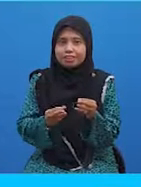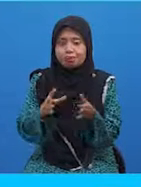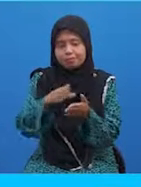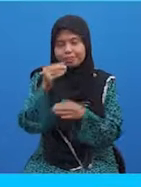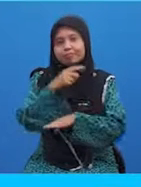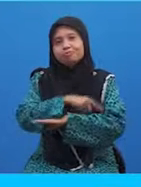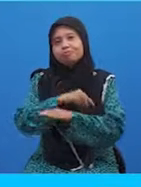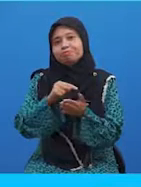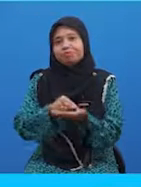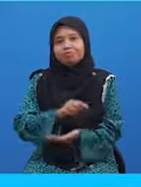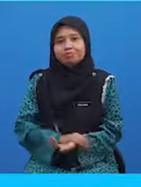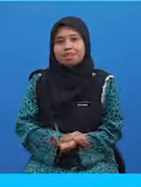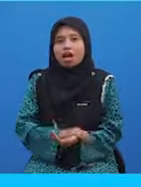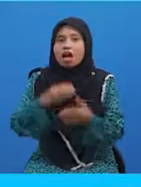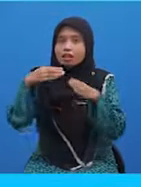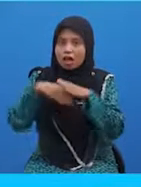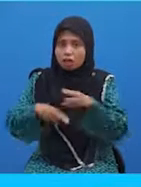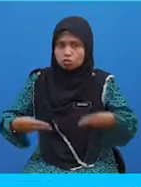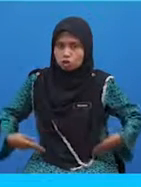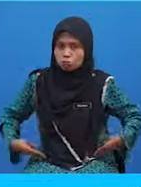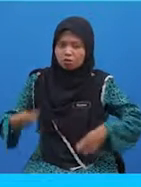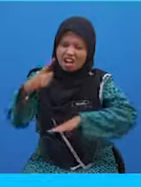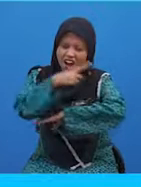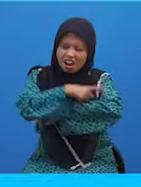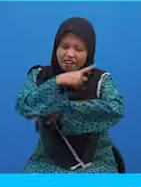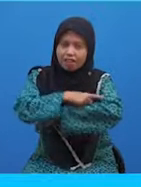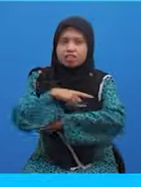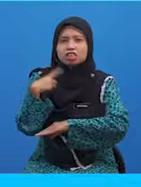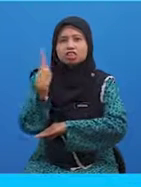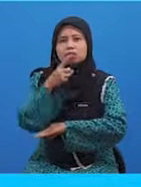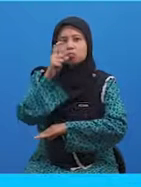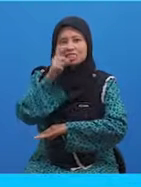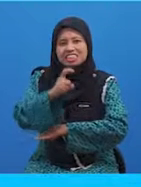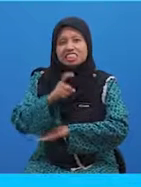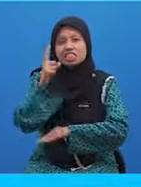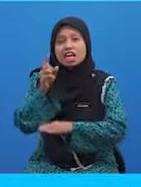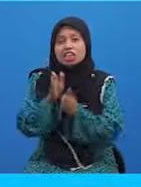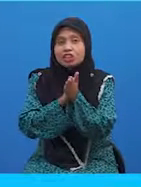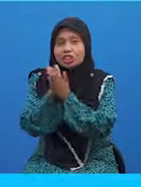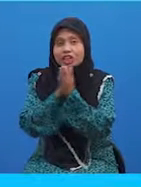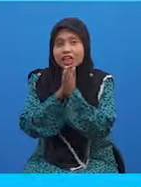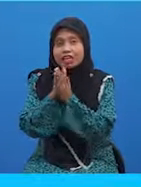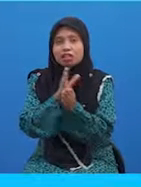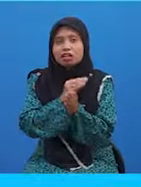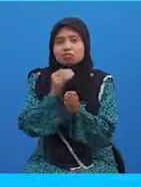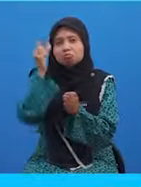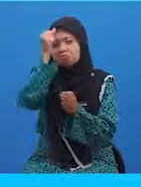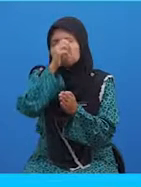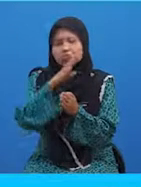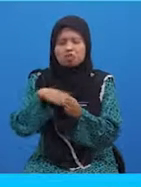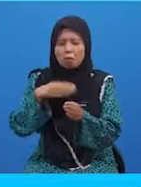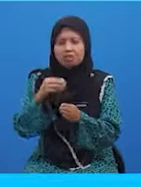kita. Dalam kehidupan harian, kita perlu beristiqamah dan jangan bersikap bangga